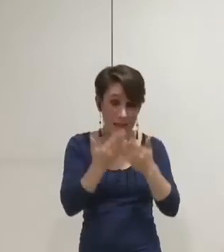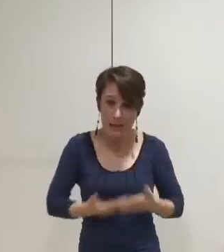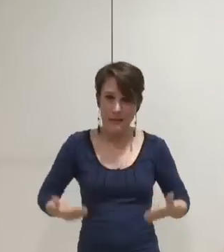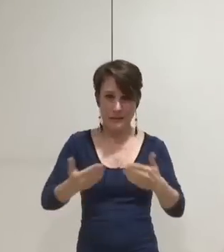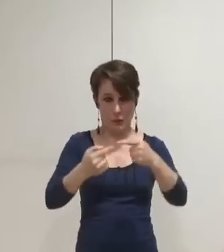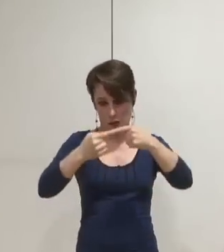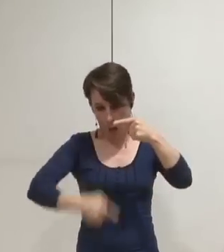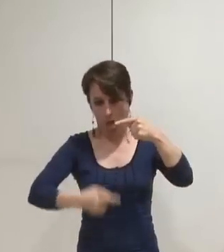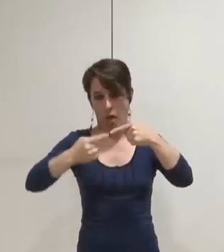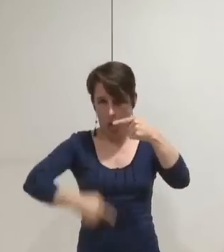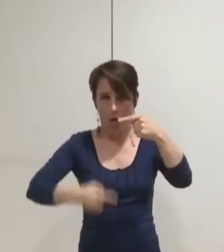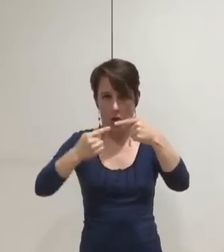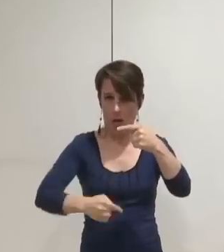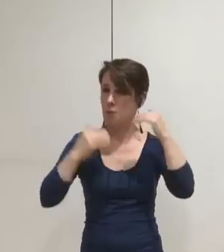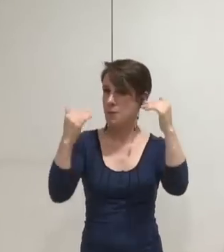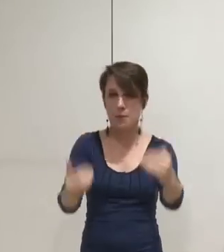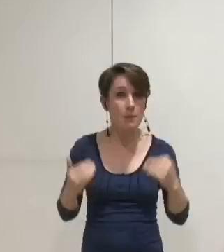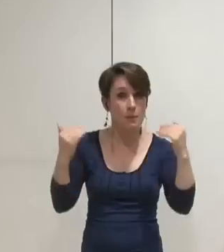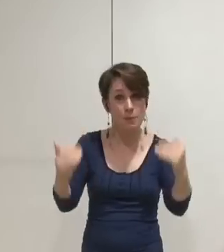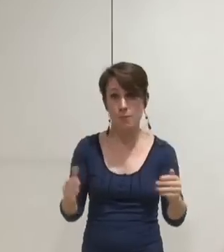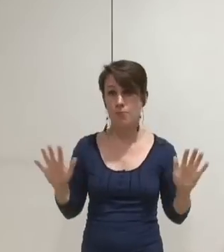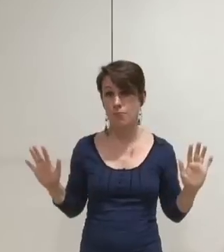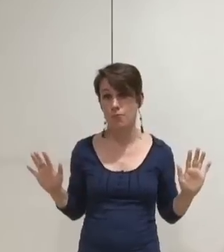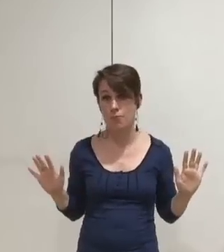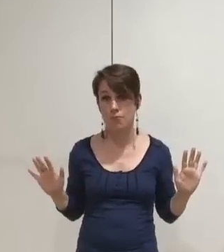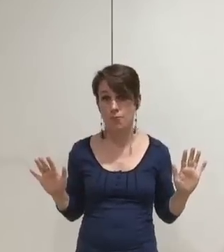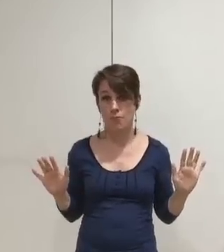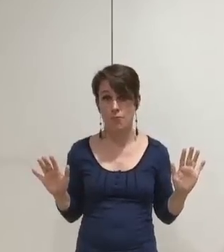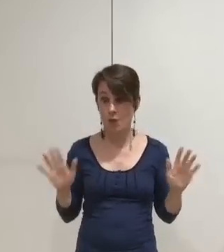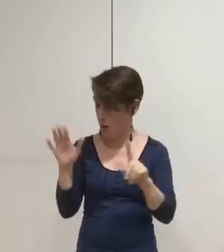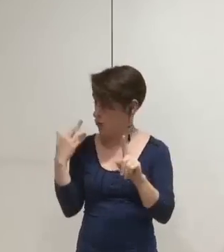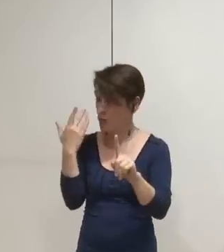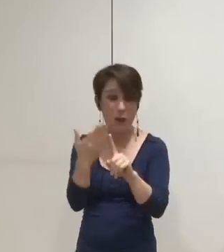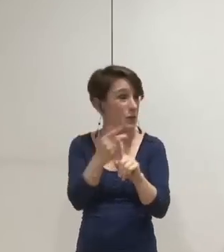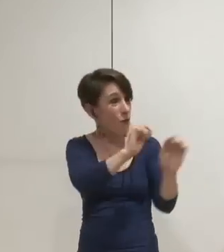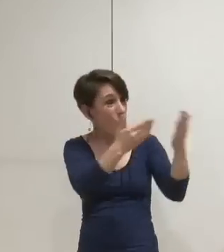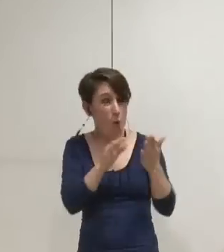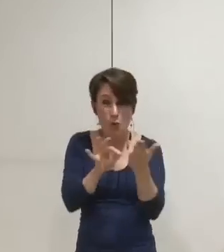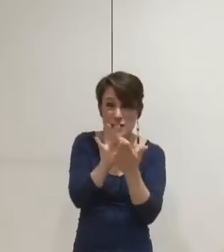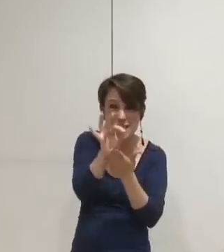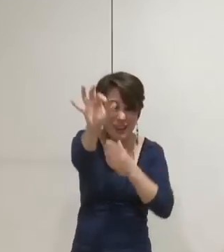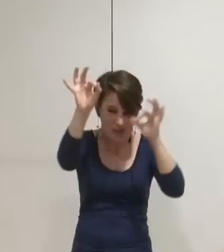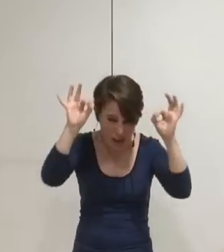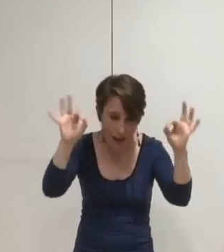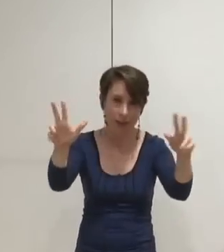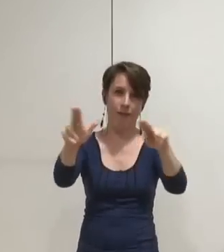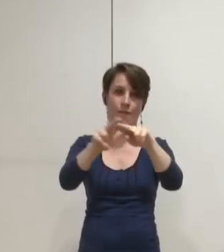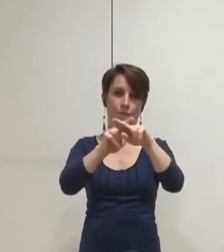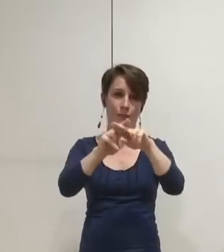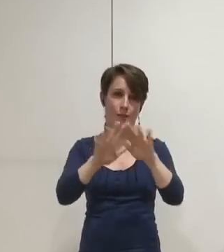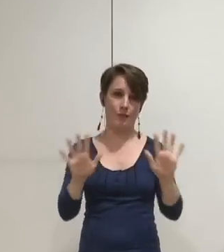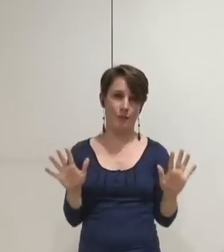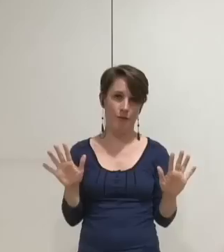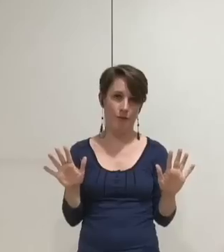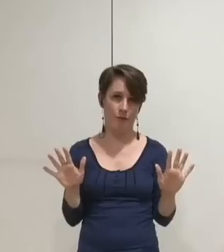créneaux de déficit vous n'avez JUSE jusqu'à ce jour est-ce qu' c'est aucune stratégie aucune stratégie pour